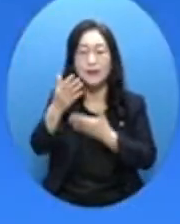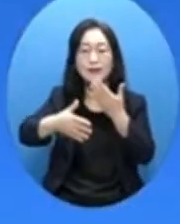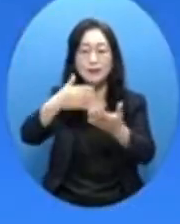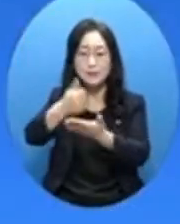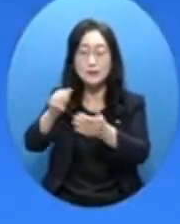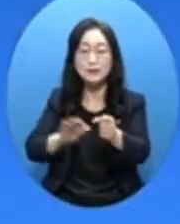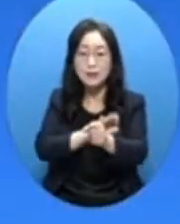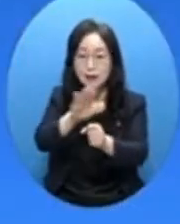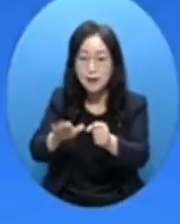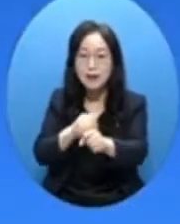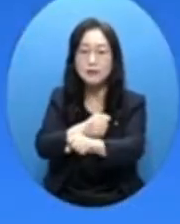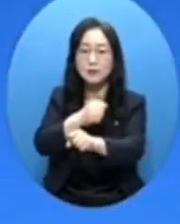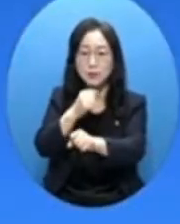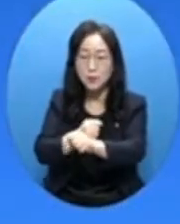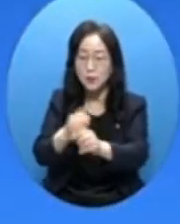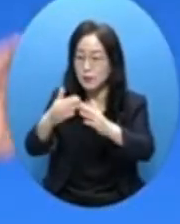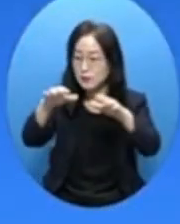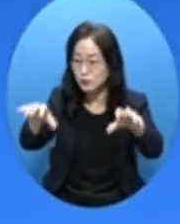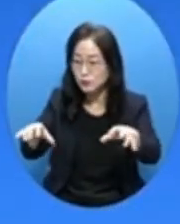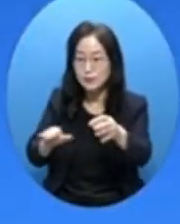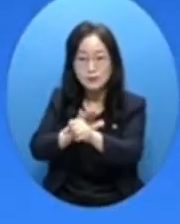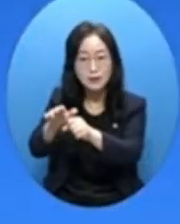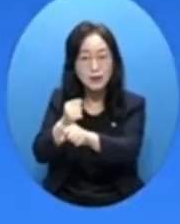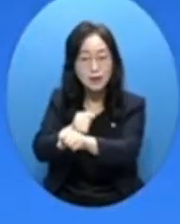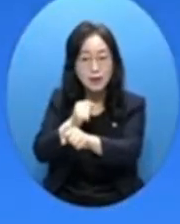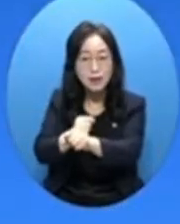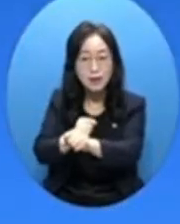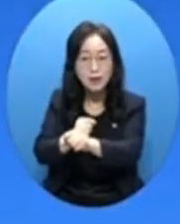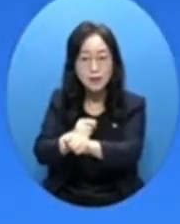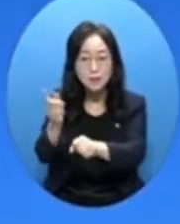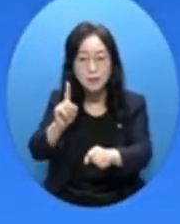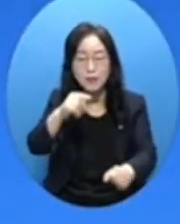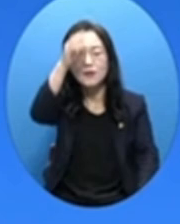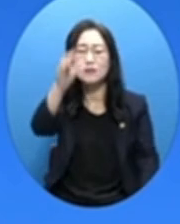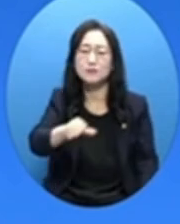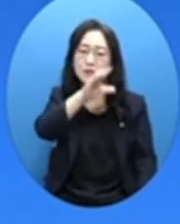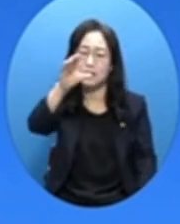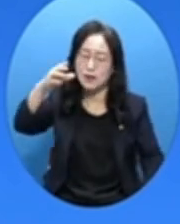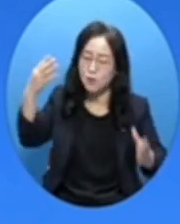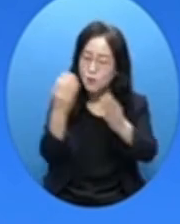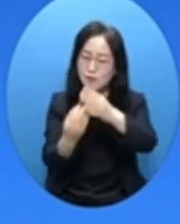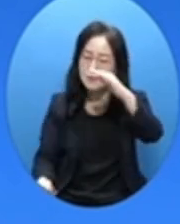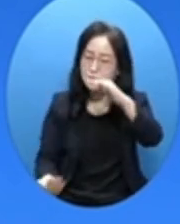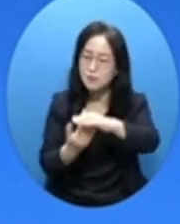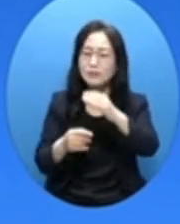하나님을 사랑하고 이웃을 사랑하는 것이 십자가의 완성인 것입니다.